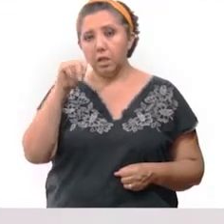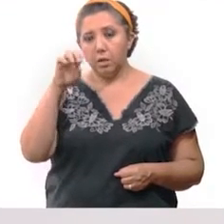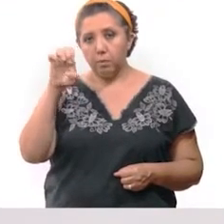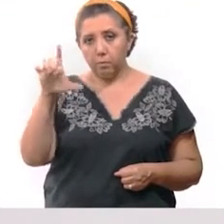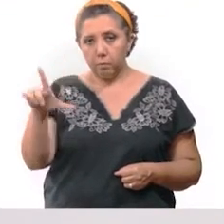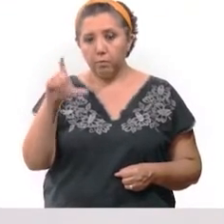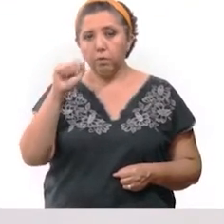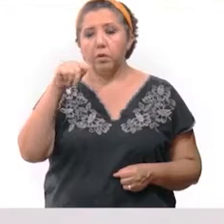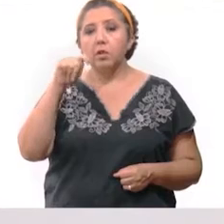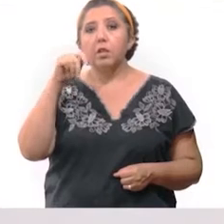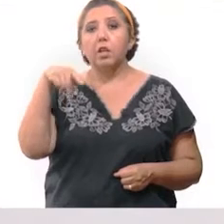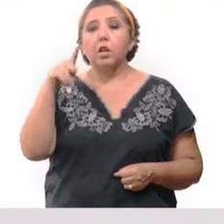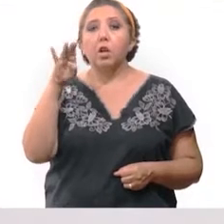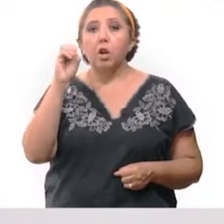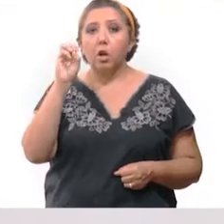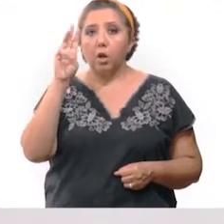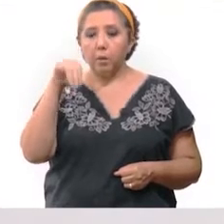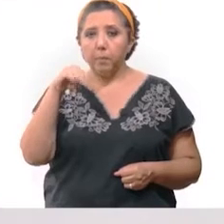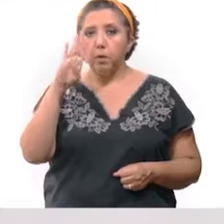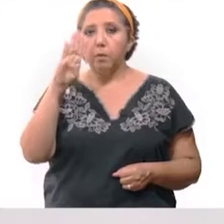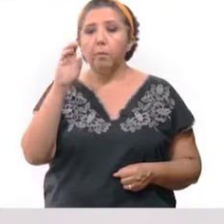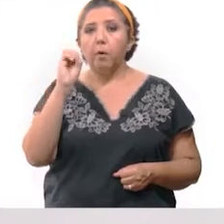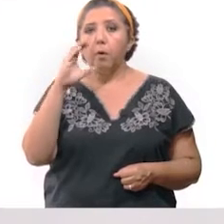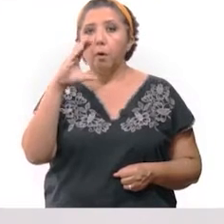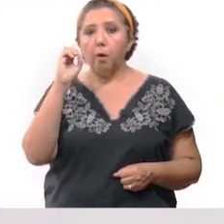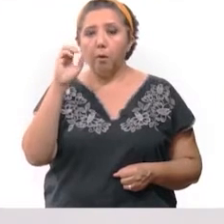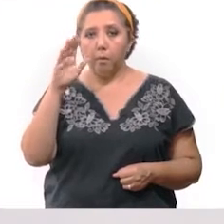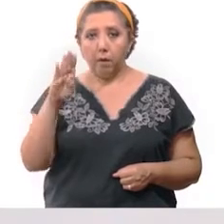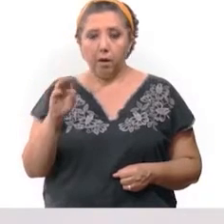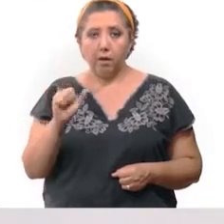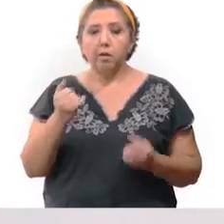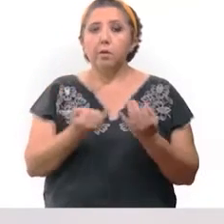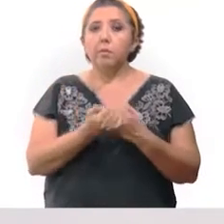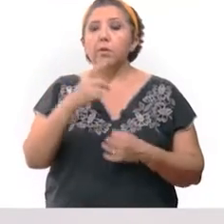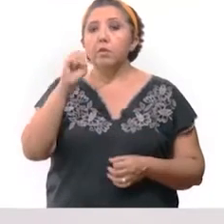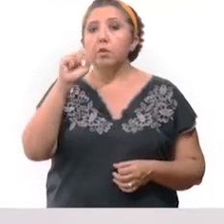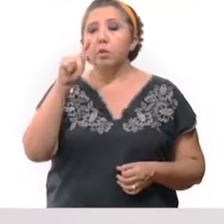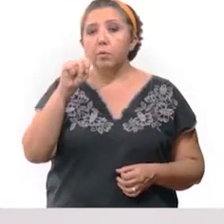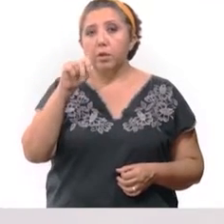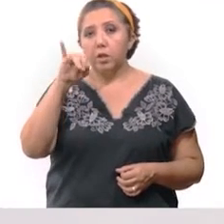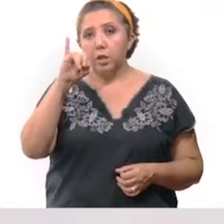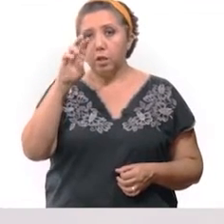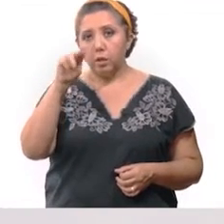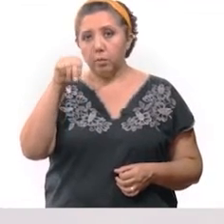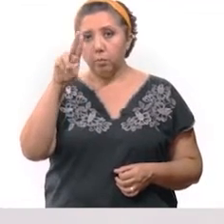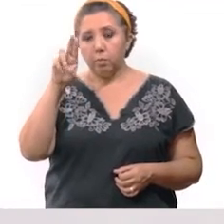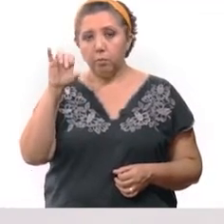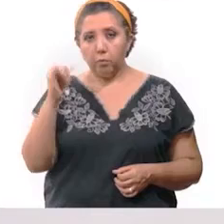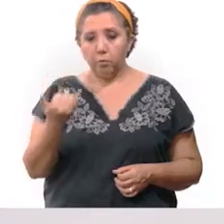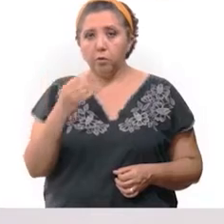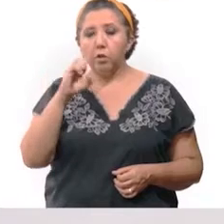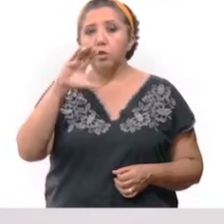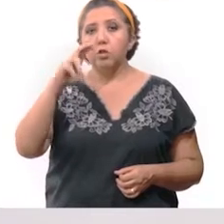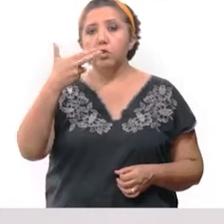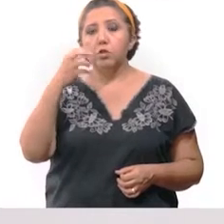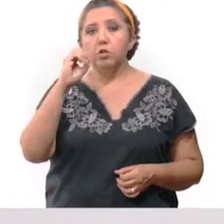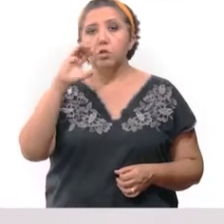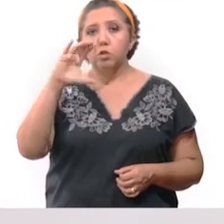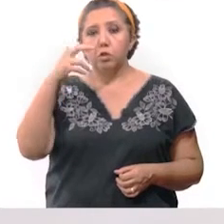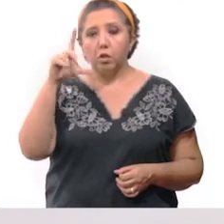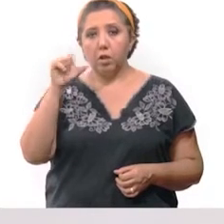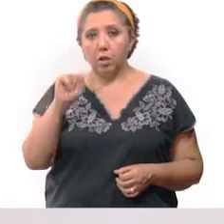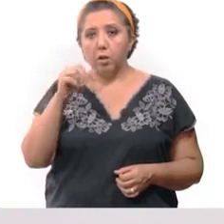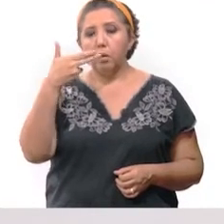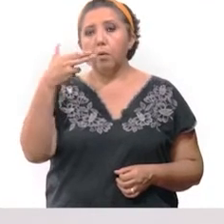telzotuta. Le lunes yak xano kahutzaba, lukap el bakuna, yola le koronaviruzo, timako yan, sesenta wa manal japtio, tukajilo progreso,